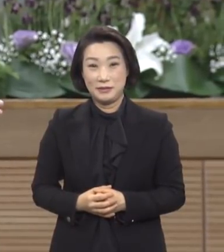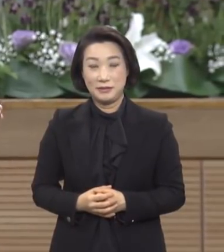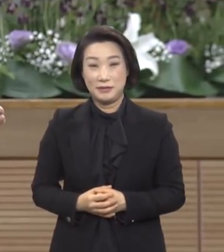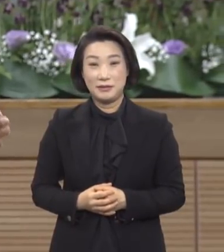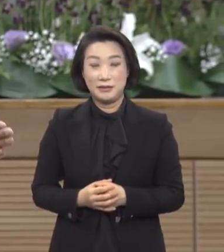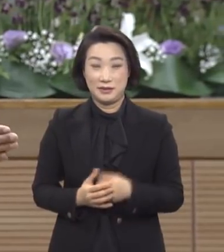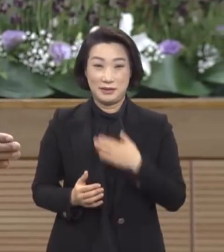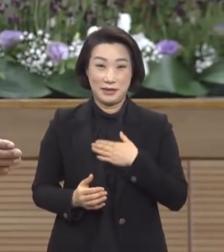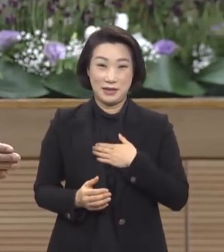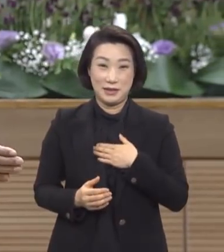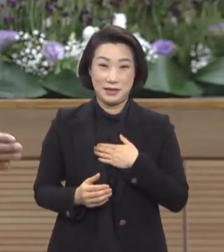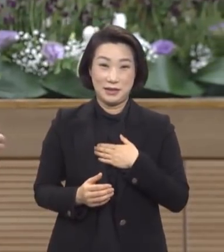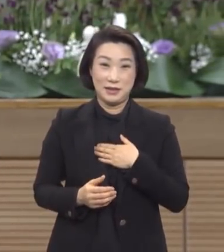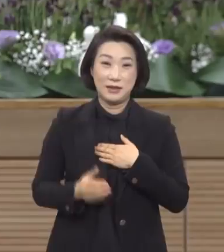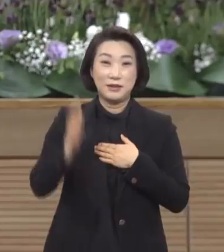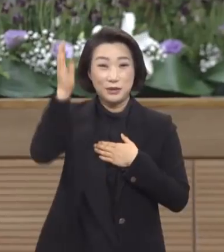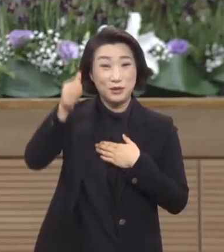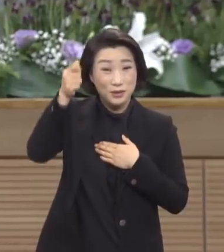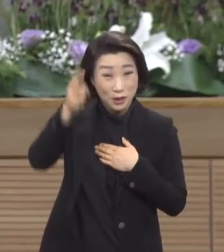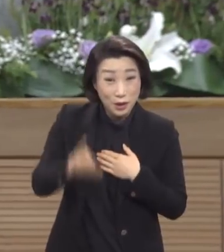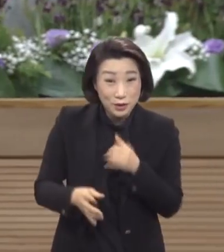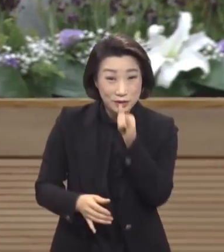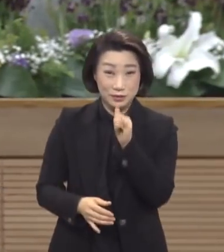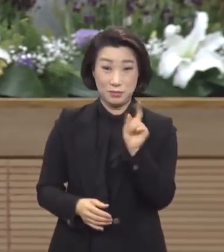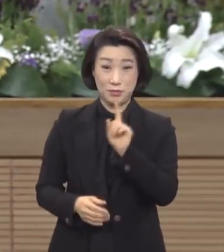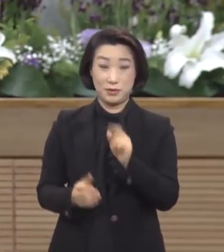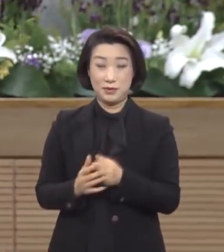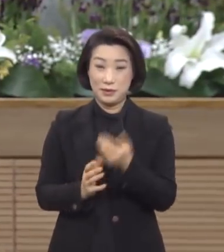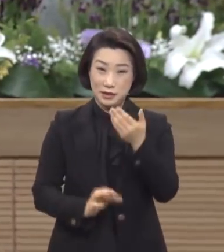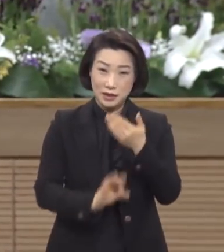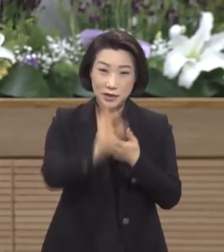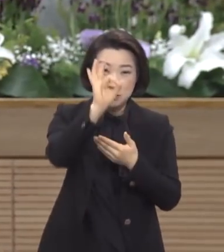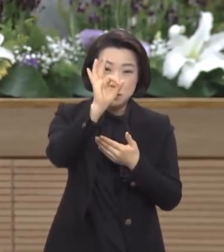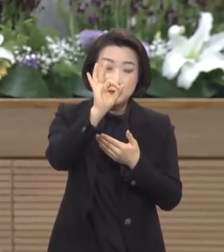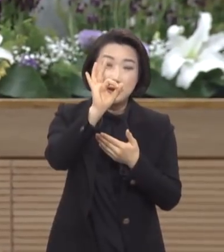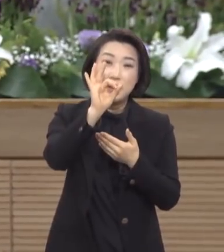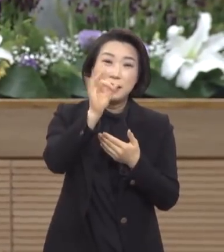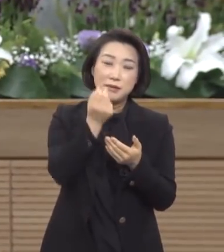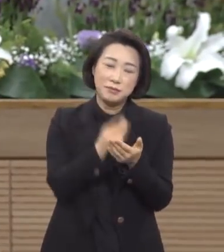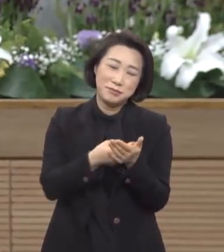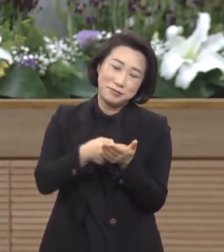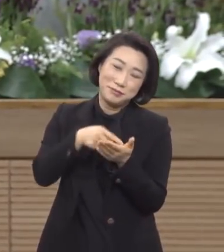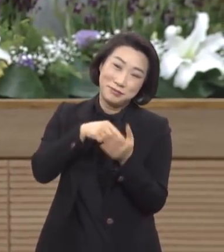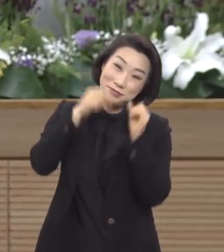자주 말씀드리잖아요. 아침에 자고 일어나면